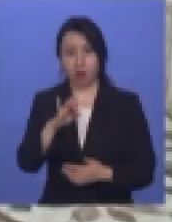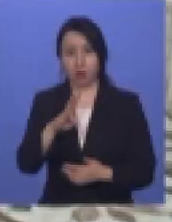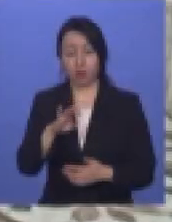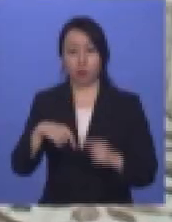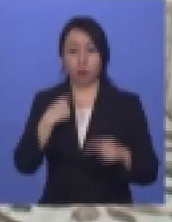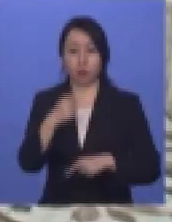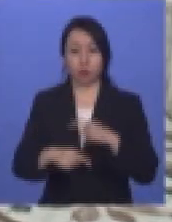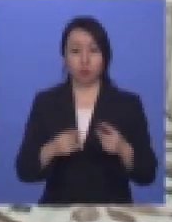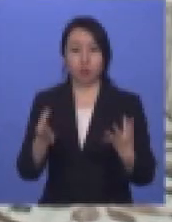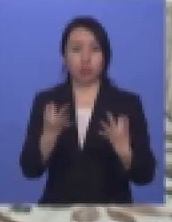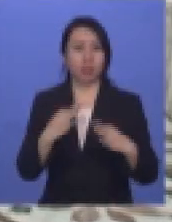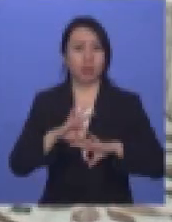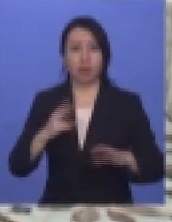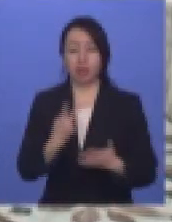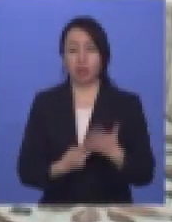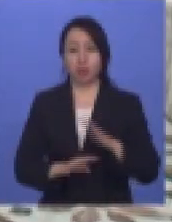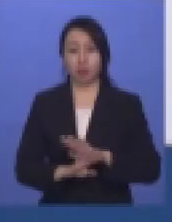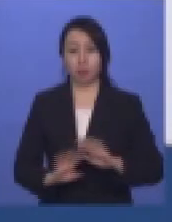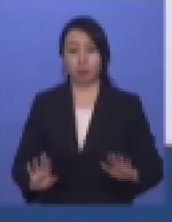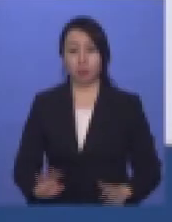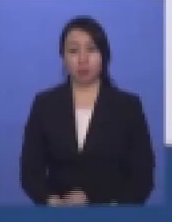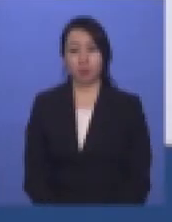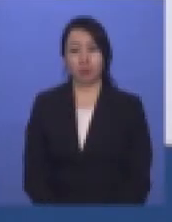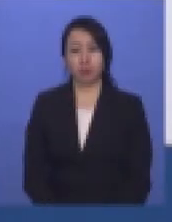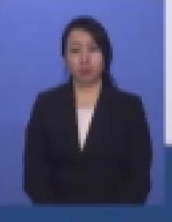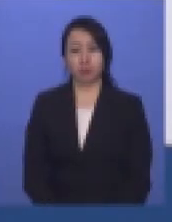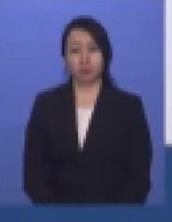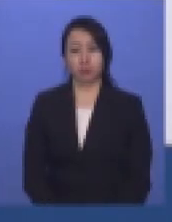в свою очередь, никогда их не подводит. Тамерлан Тлеубаев, Анатолий Беланок, служба новостей.